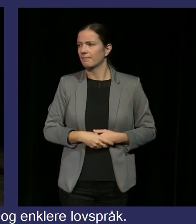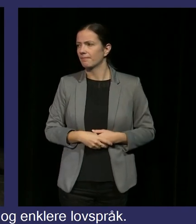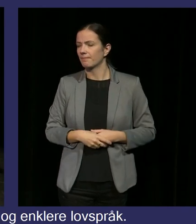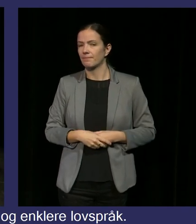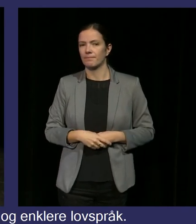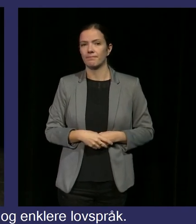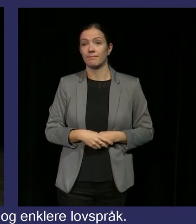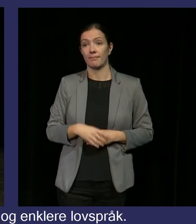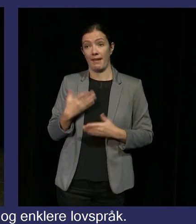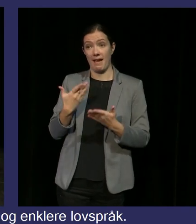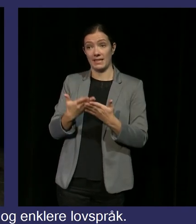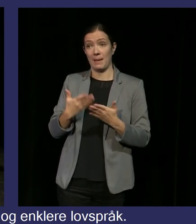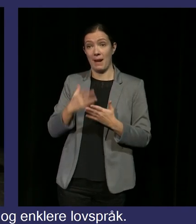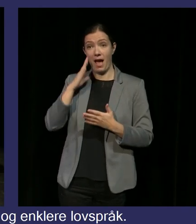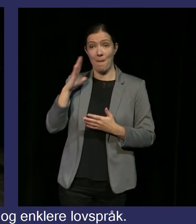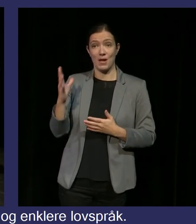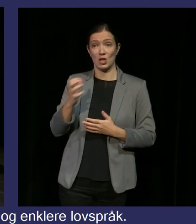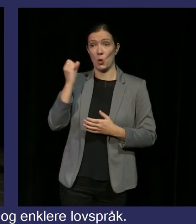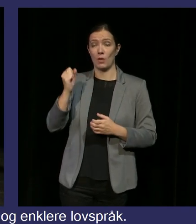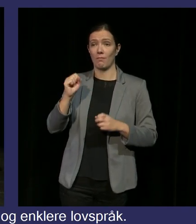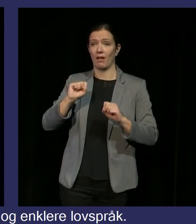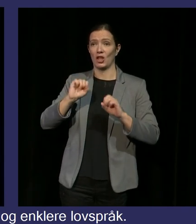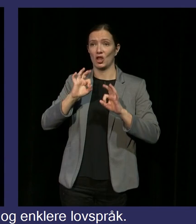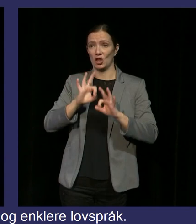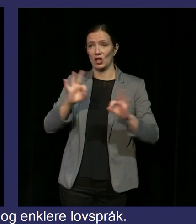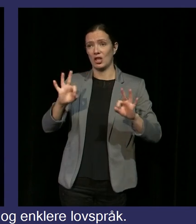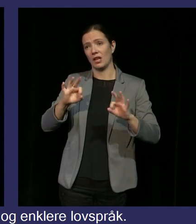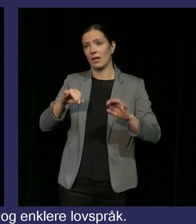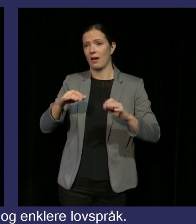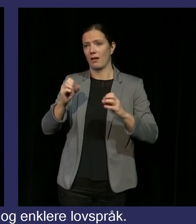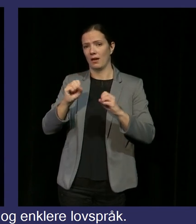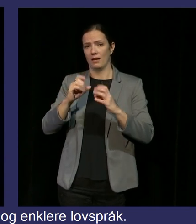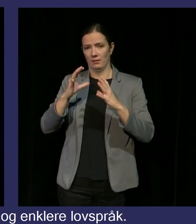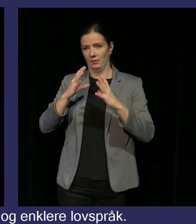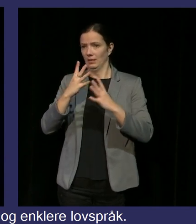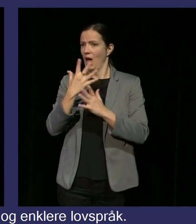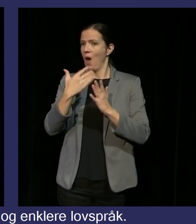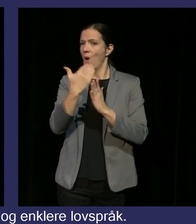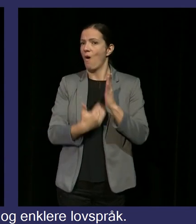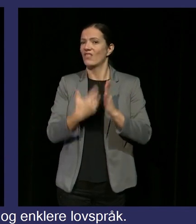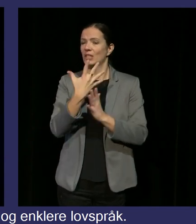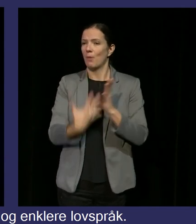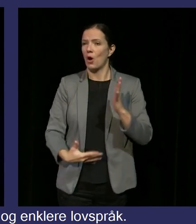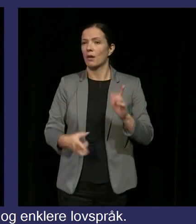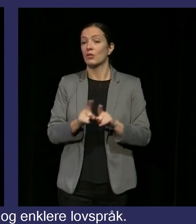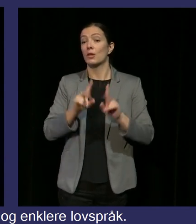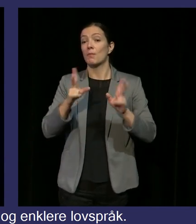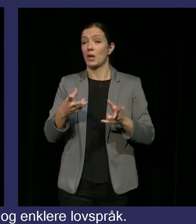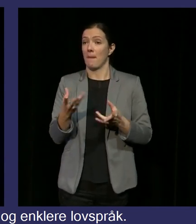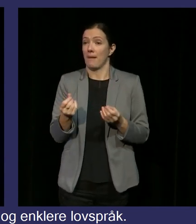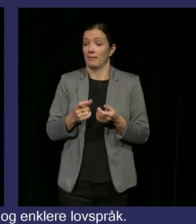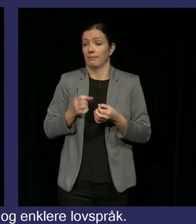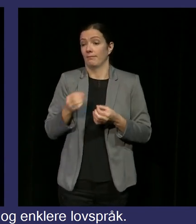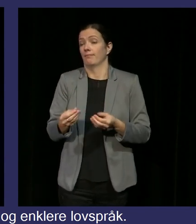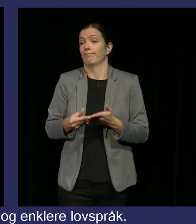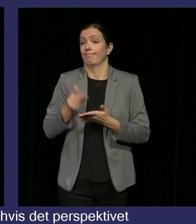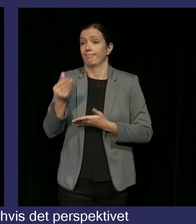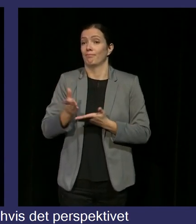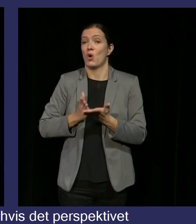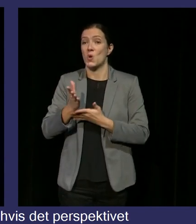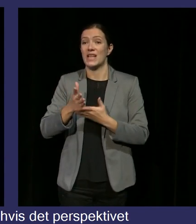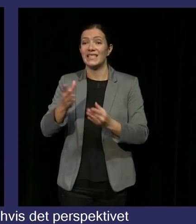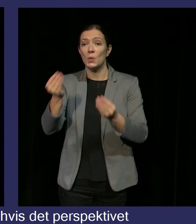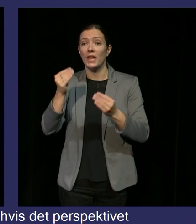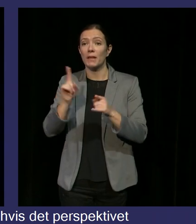eksempel jo ambisjonen om et klarere og enklere lovspråk. Ja. Så der bruker vi jo penger på juristutdanningen i Norge for å